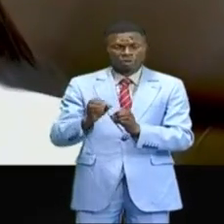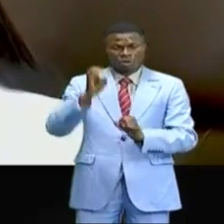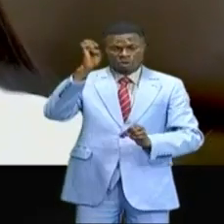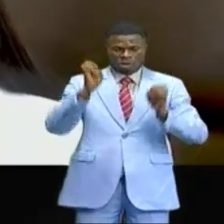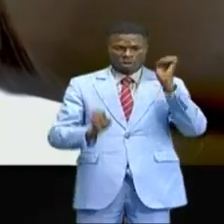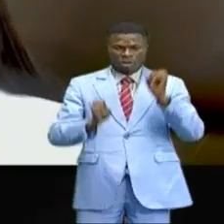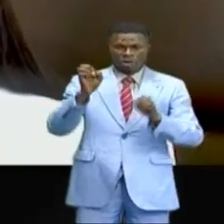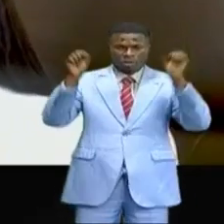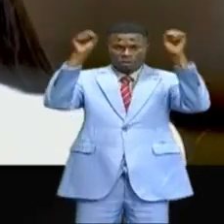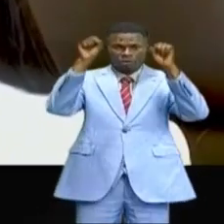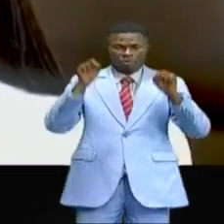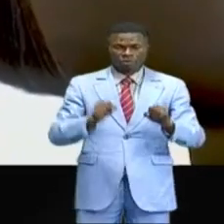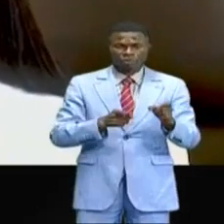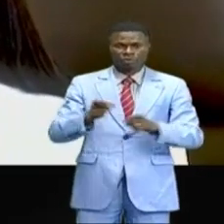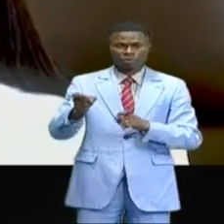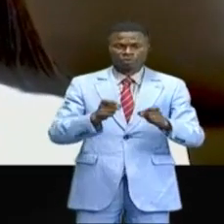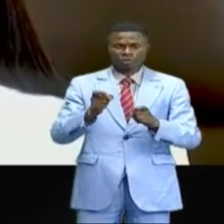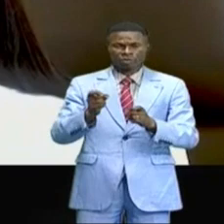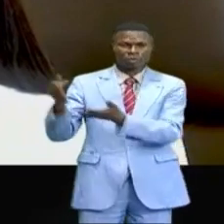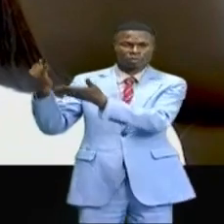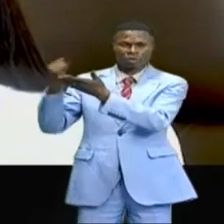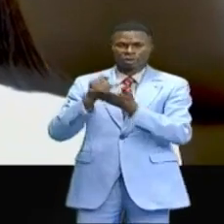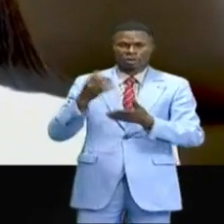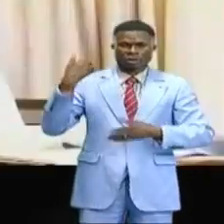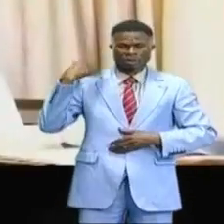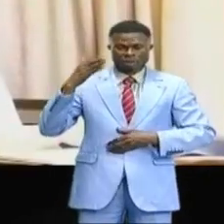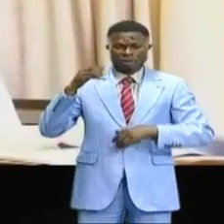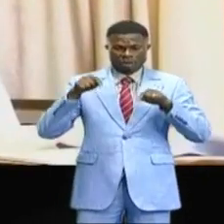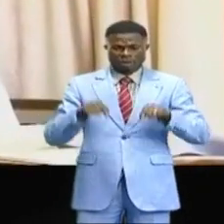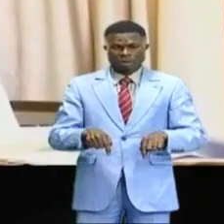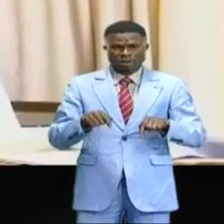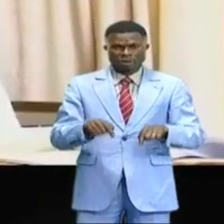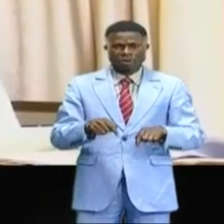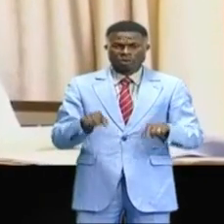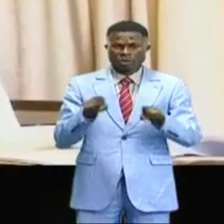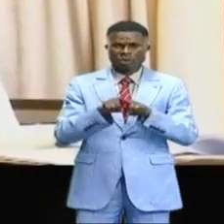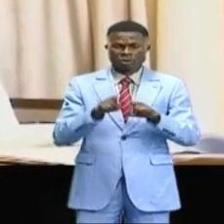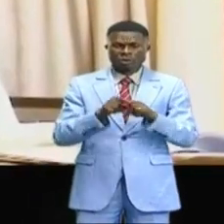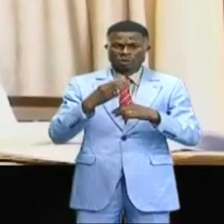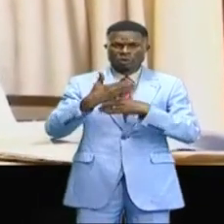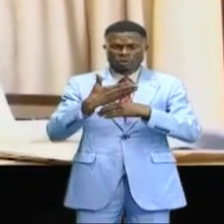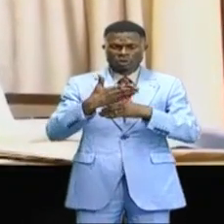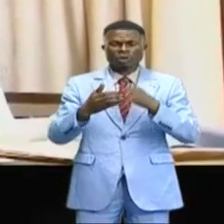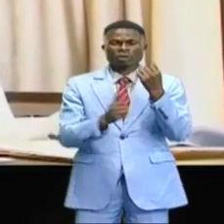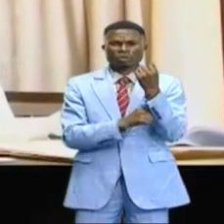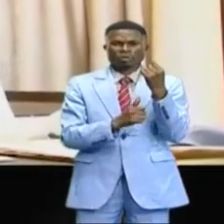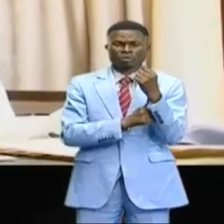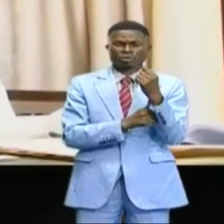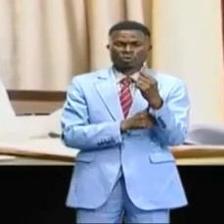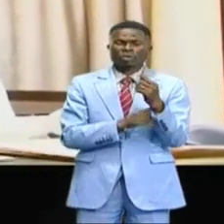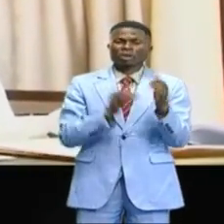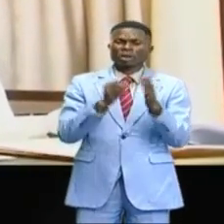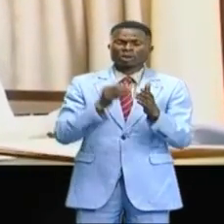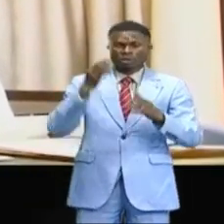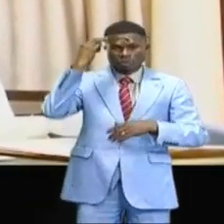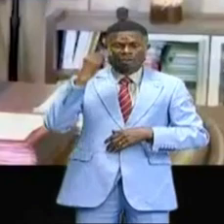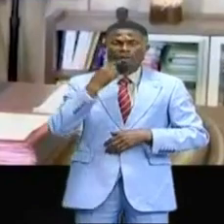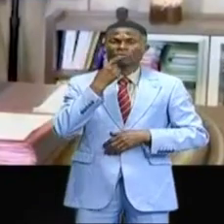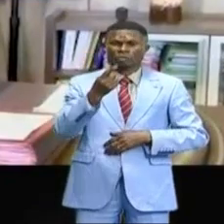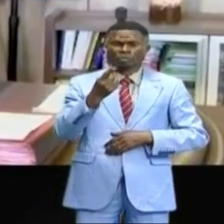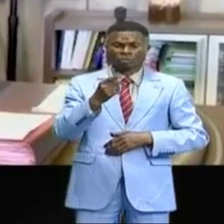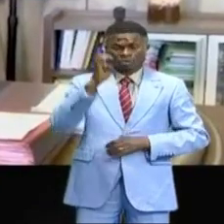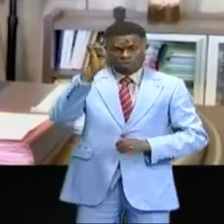évaluation du système de gestion d'investissement public de notre pays selon l'approche PIMA. Il a indiqué que